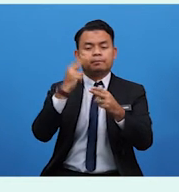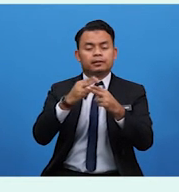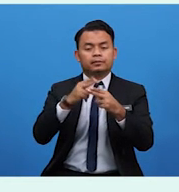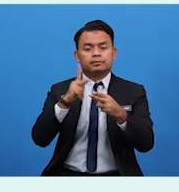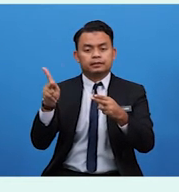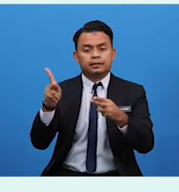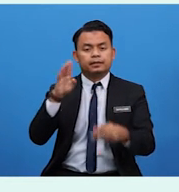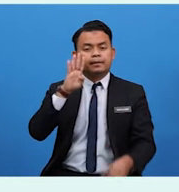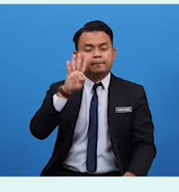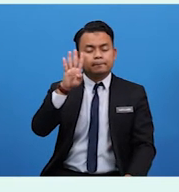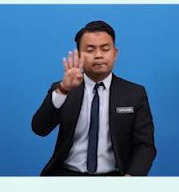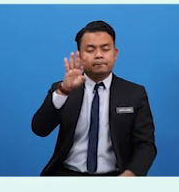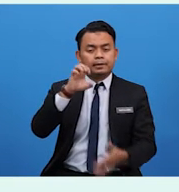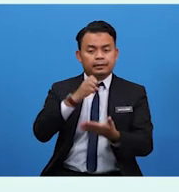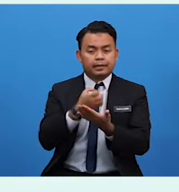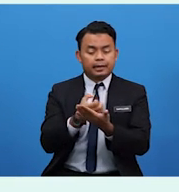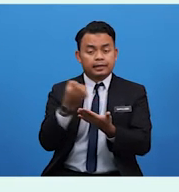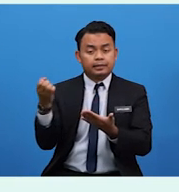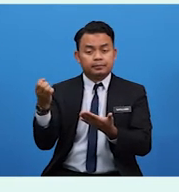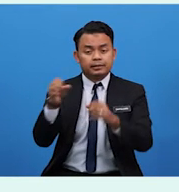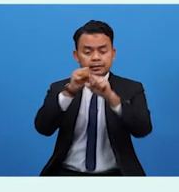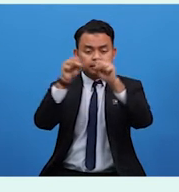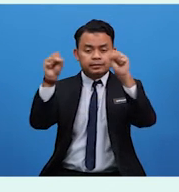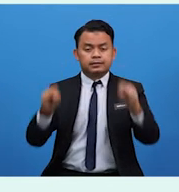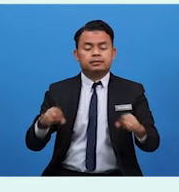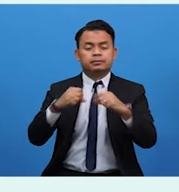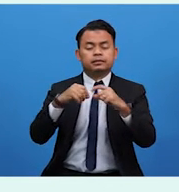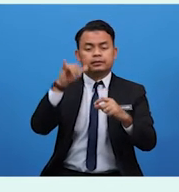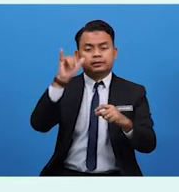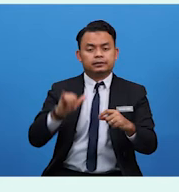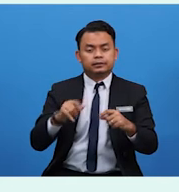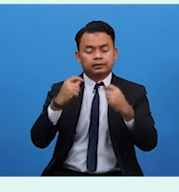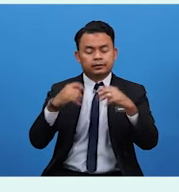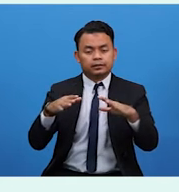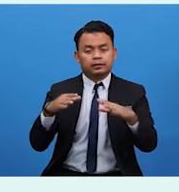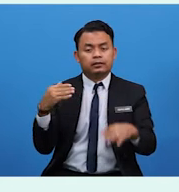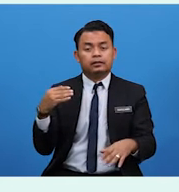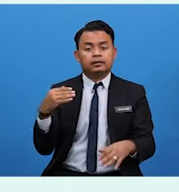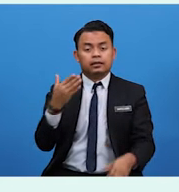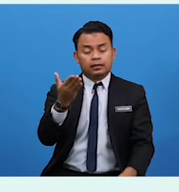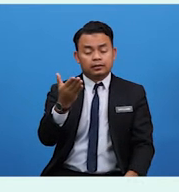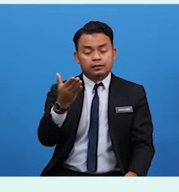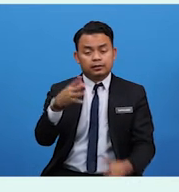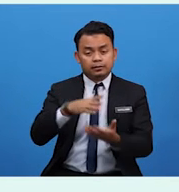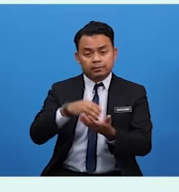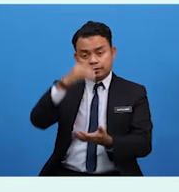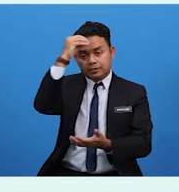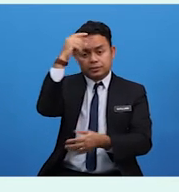namakan empat elemen sistem elektrik yang telah anda pelajari pada hari